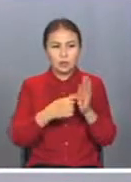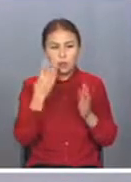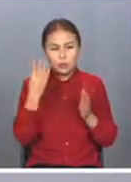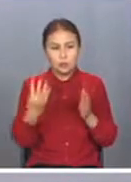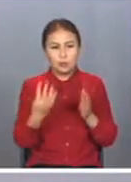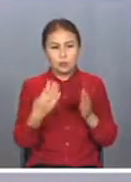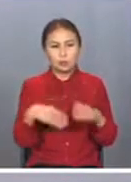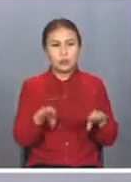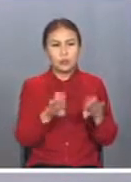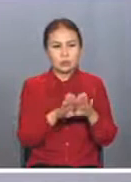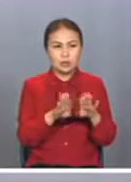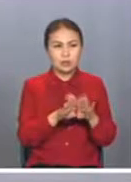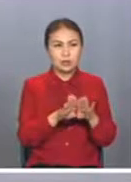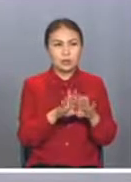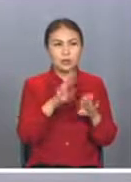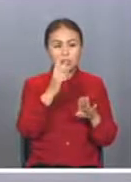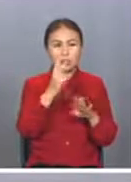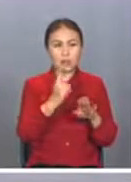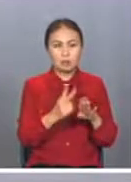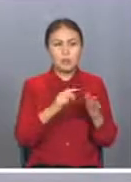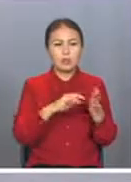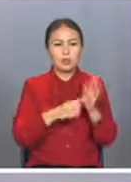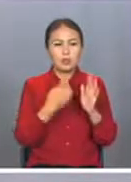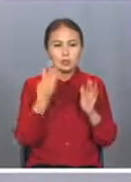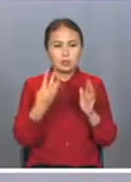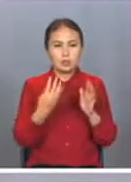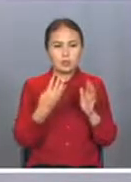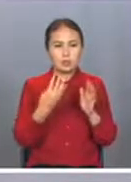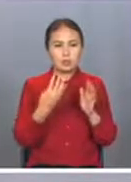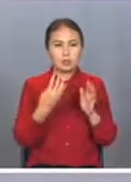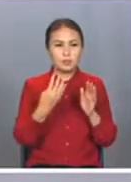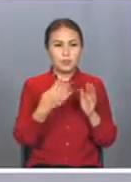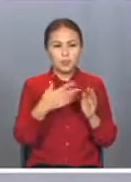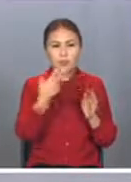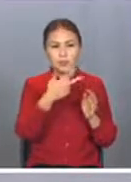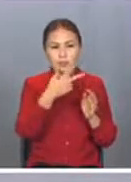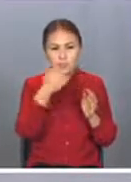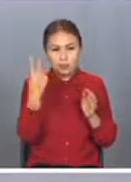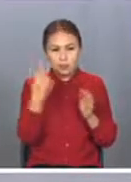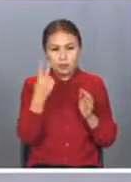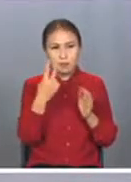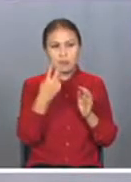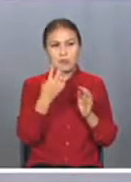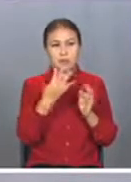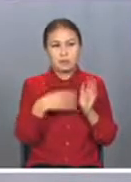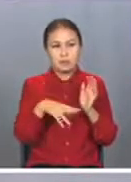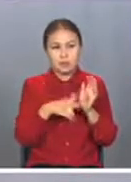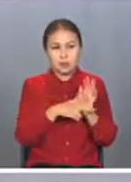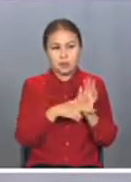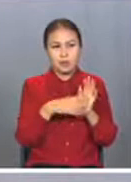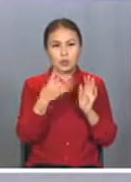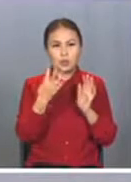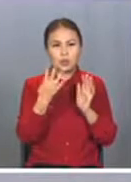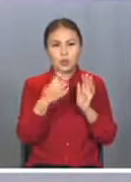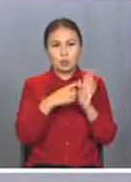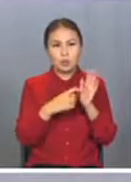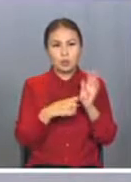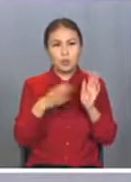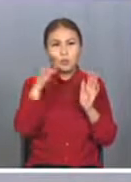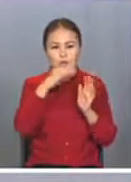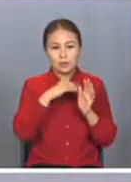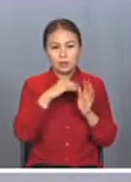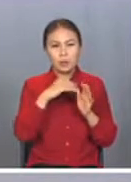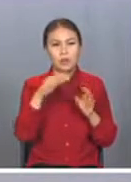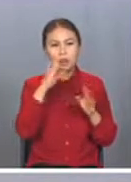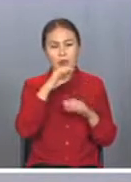Мұнда да 2 мен 2-нің көбейтіндісі 4. Демек мен 32-де 48-де 4-ке бөлінеді деп айта аламын ба? Әрине айта аламын.